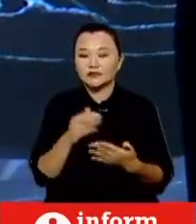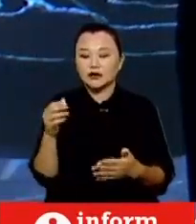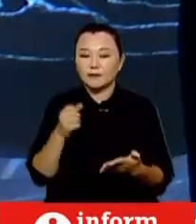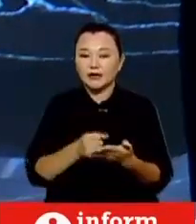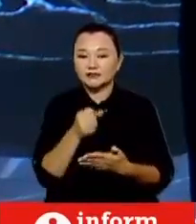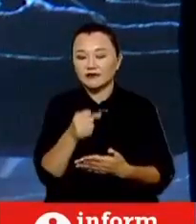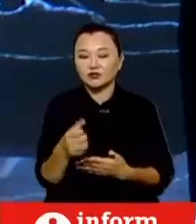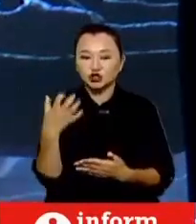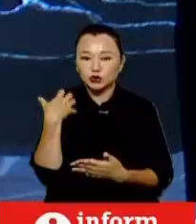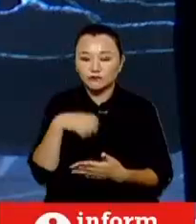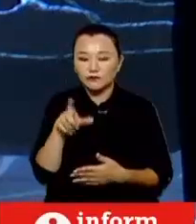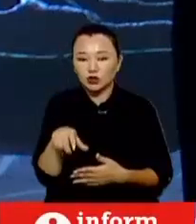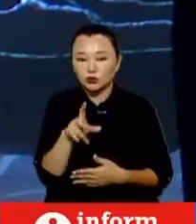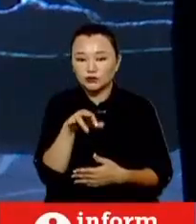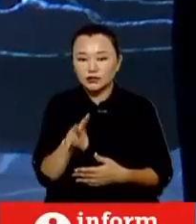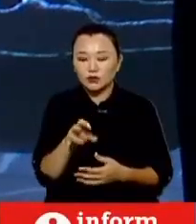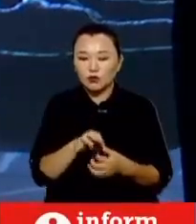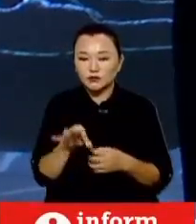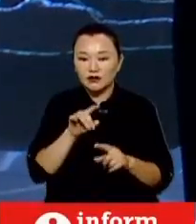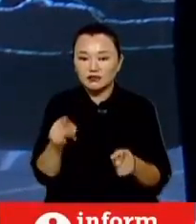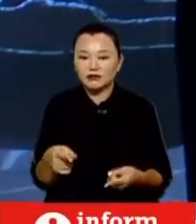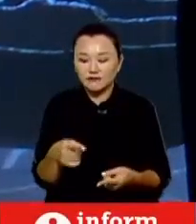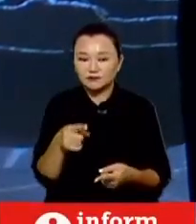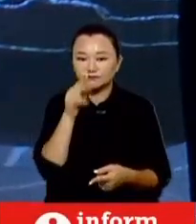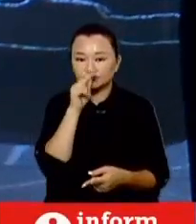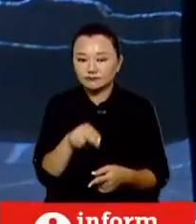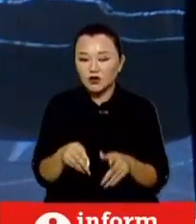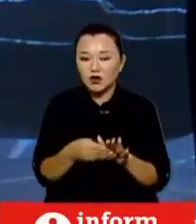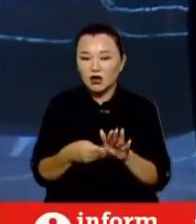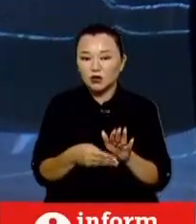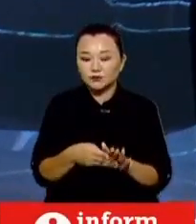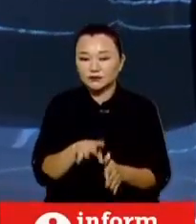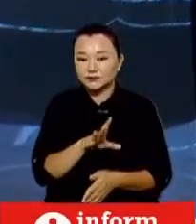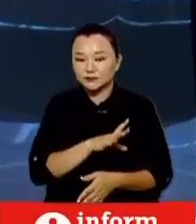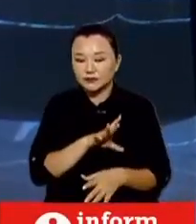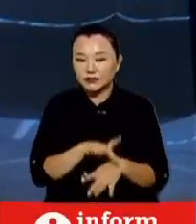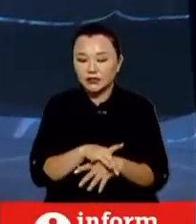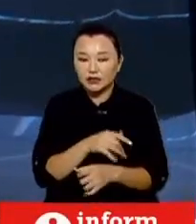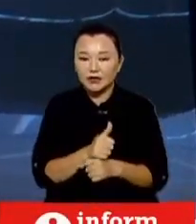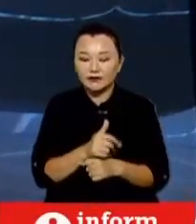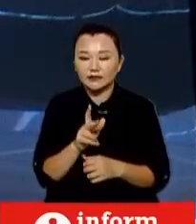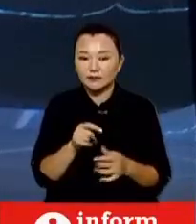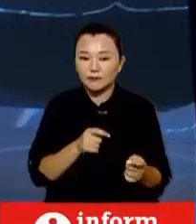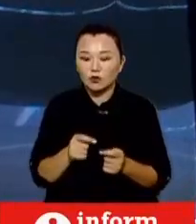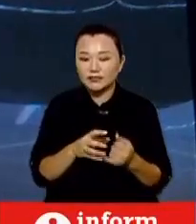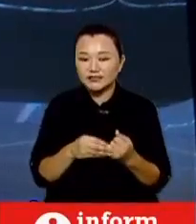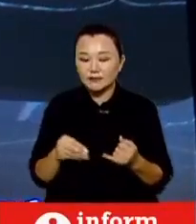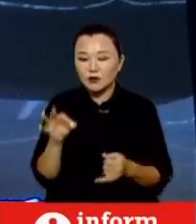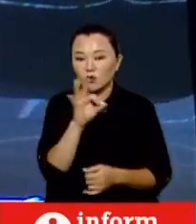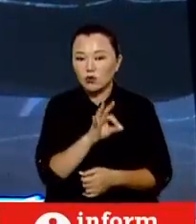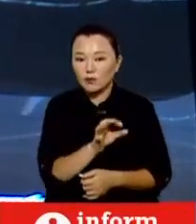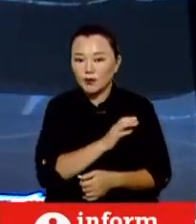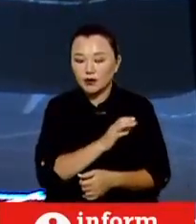Высокопоставленного чиновника в Туркестанской области арестовали по подозрению в коррупции. Глава департамента по управлению земельными